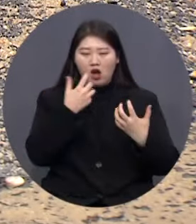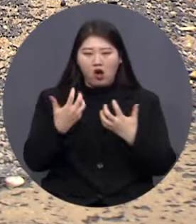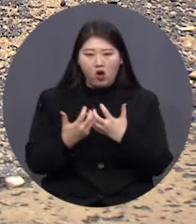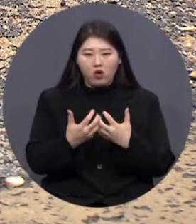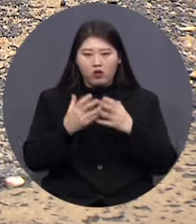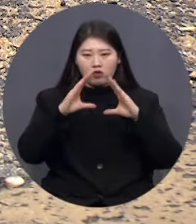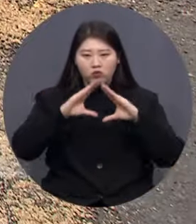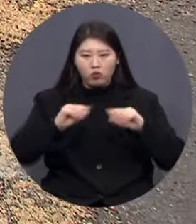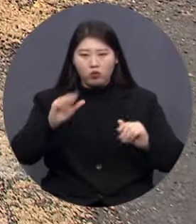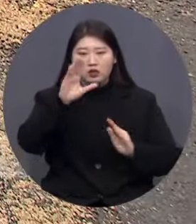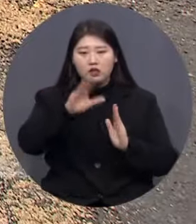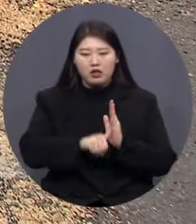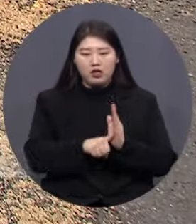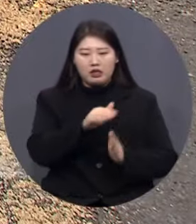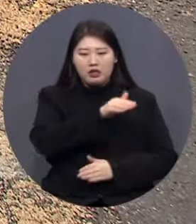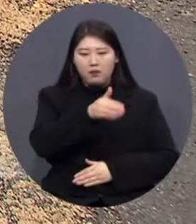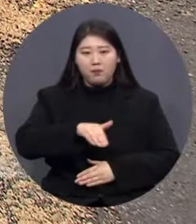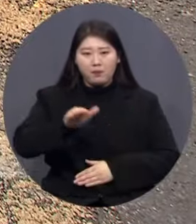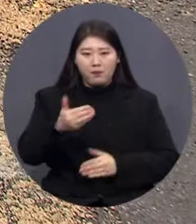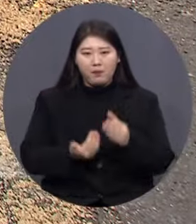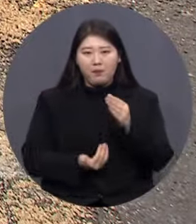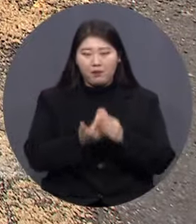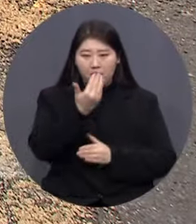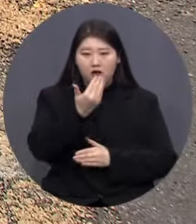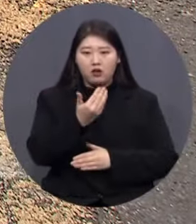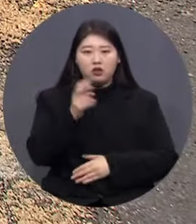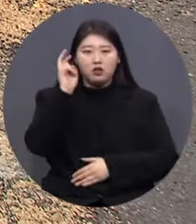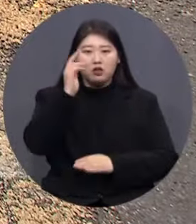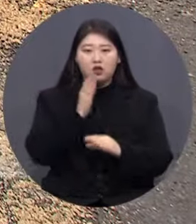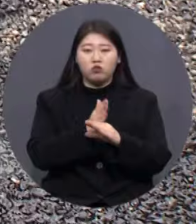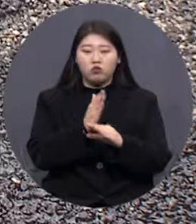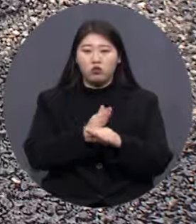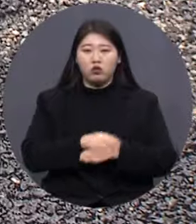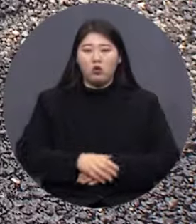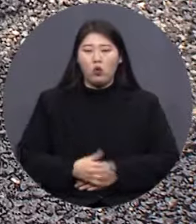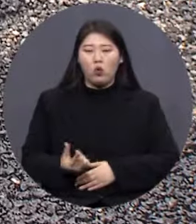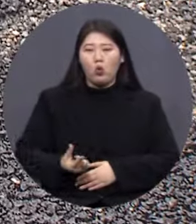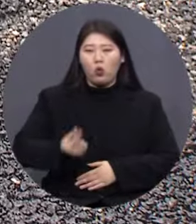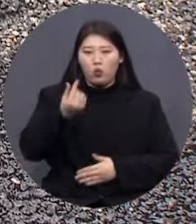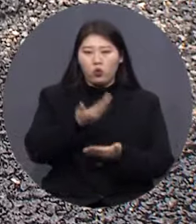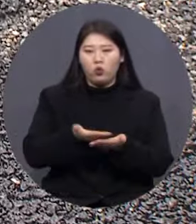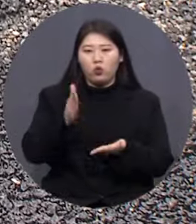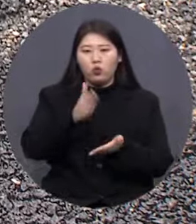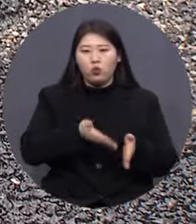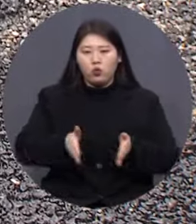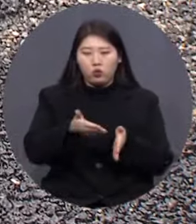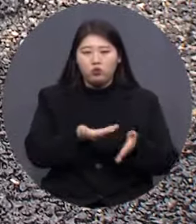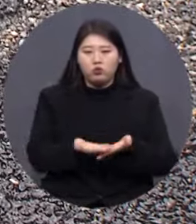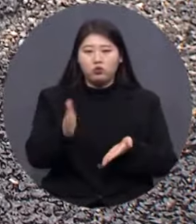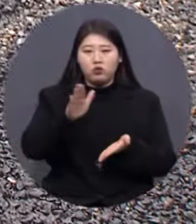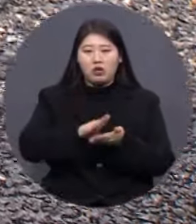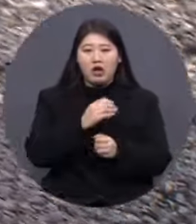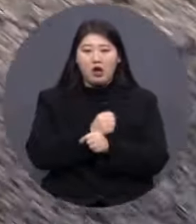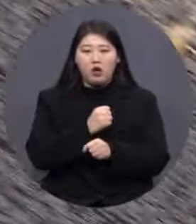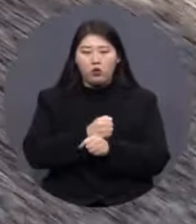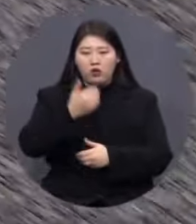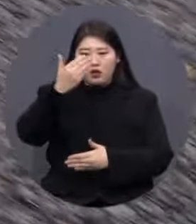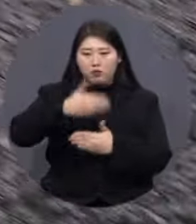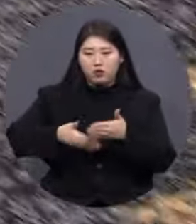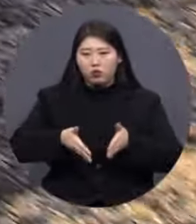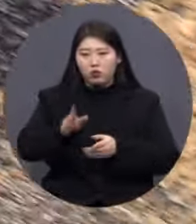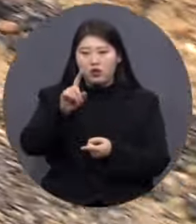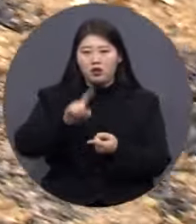과정에서 임상이 난 것으로 보고 조만간 도로포장공사를리는 한편 나머지